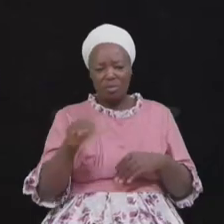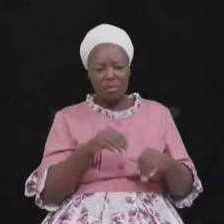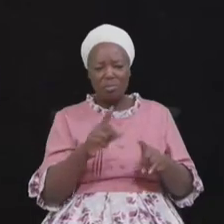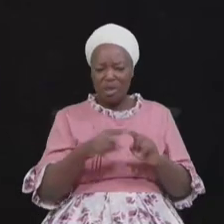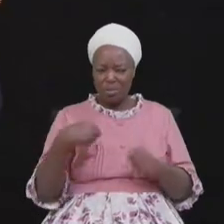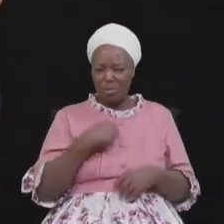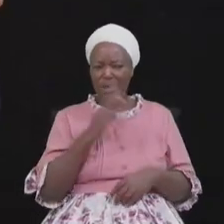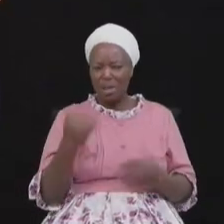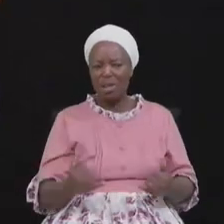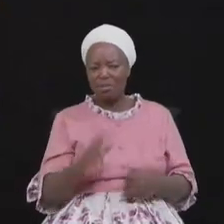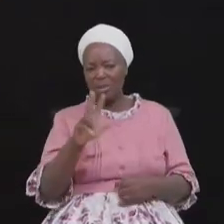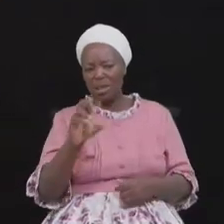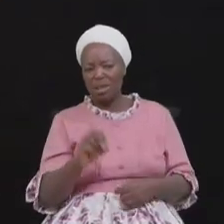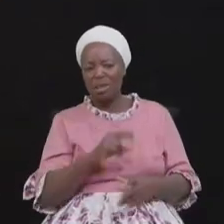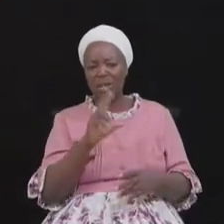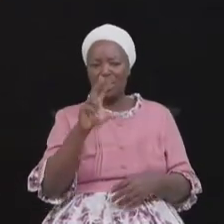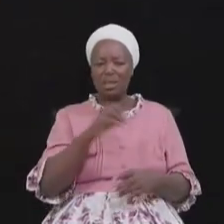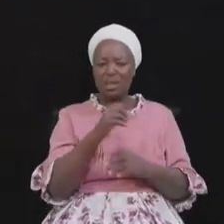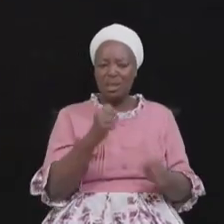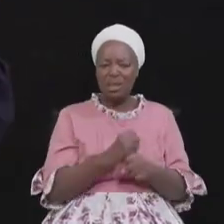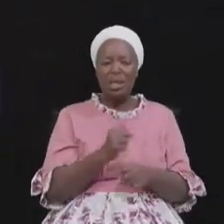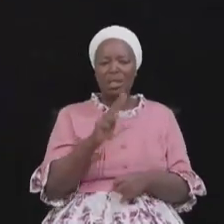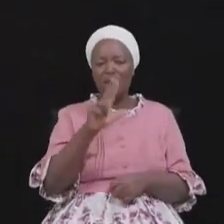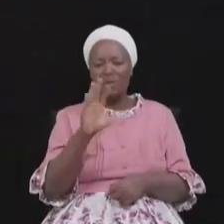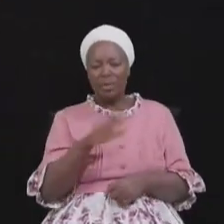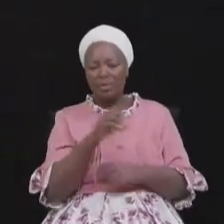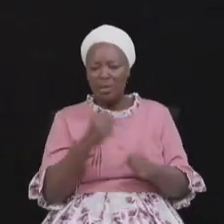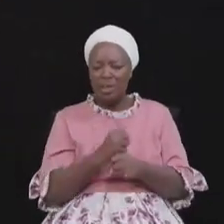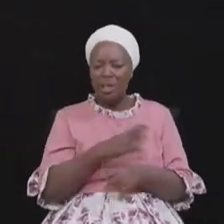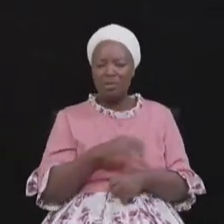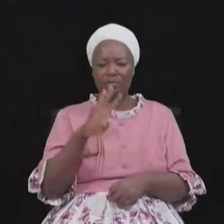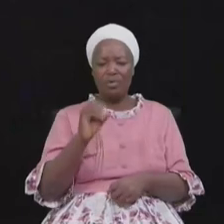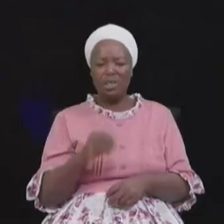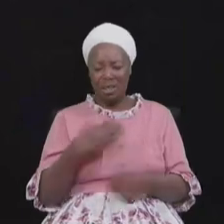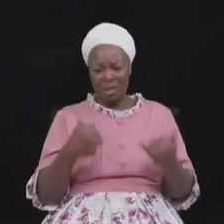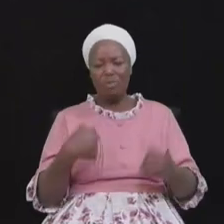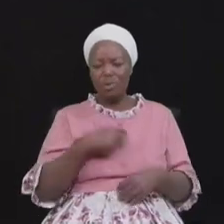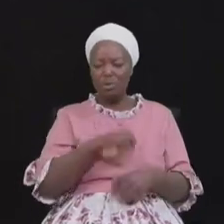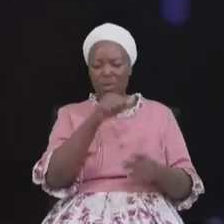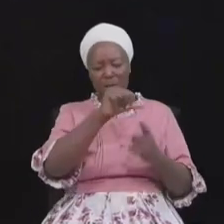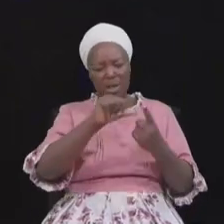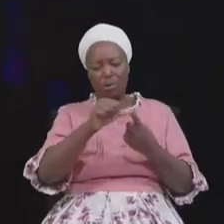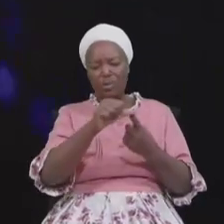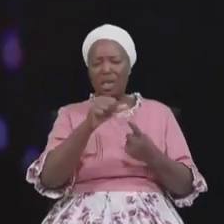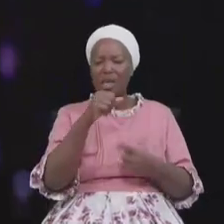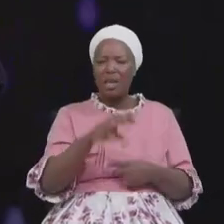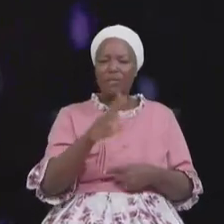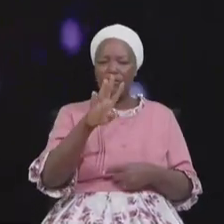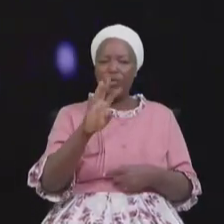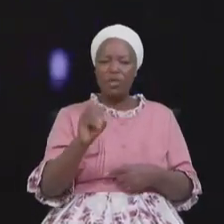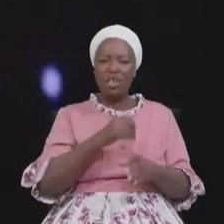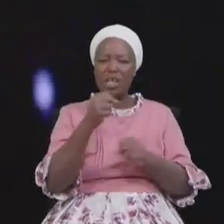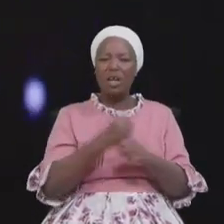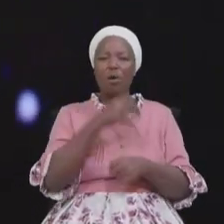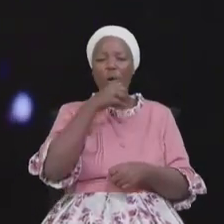avons 35 ans, 40 ans. Et tu veux nous circoncier un homme de 40 ans? La